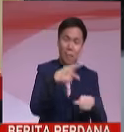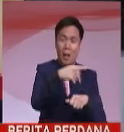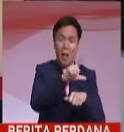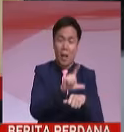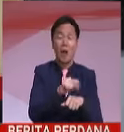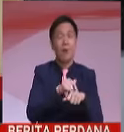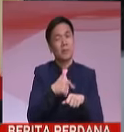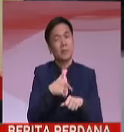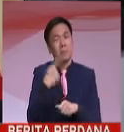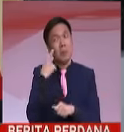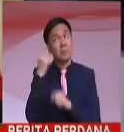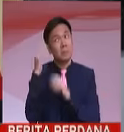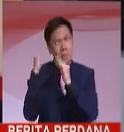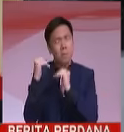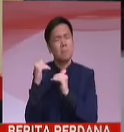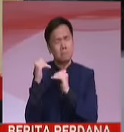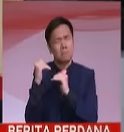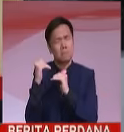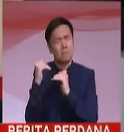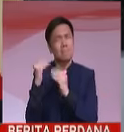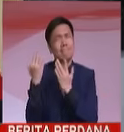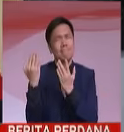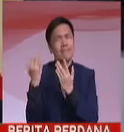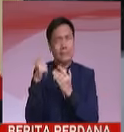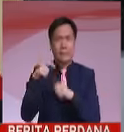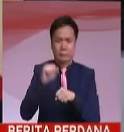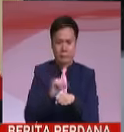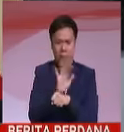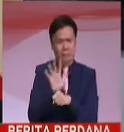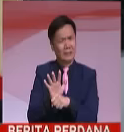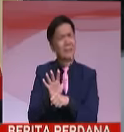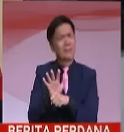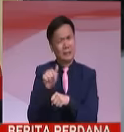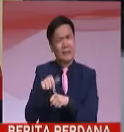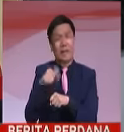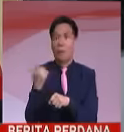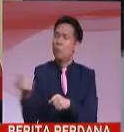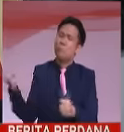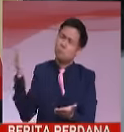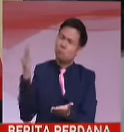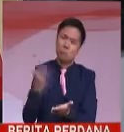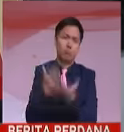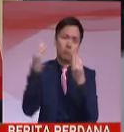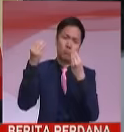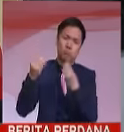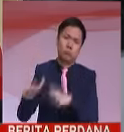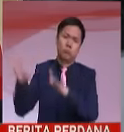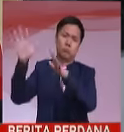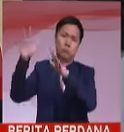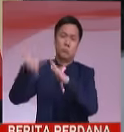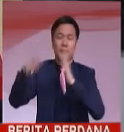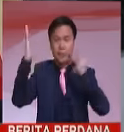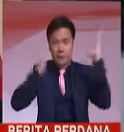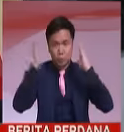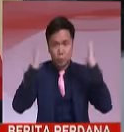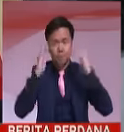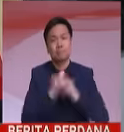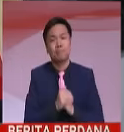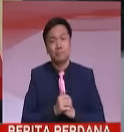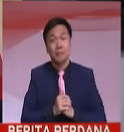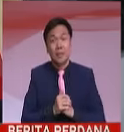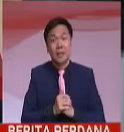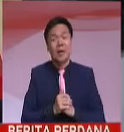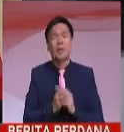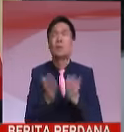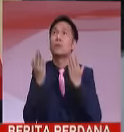tapi Harapan Kita kelembagaan kombinasi gini hilang daripada Malaysia Amel dan kita